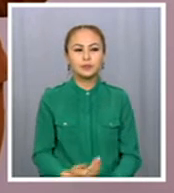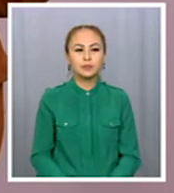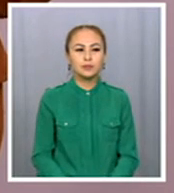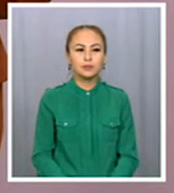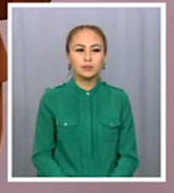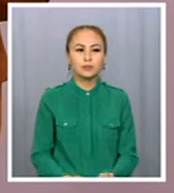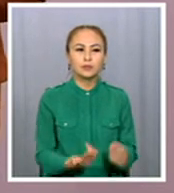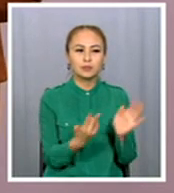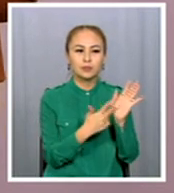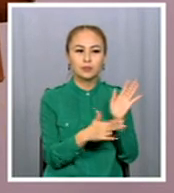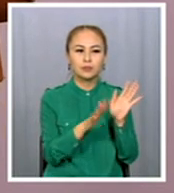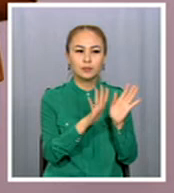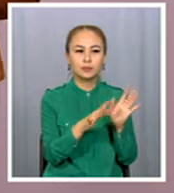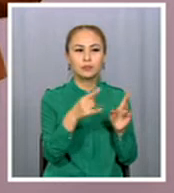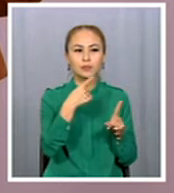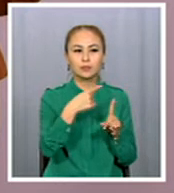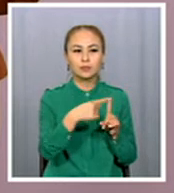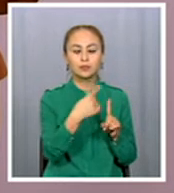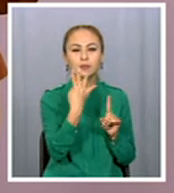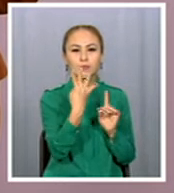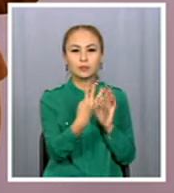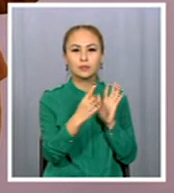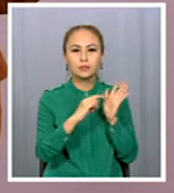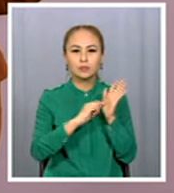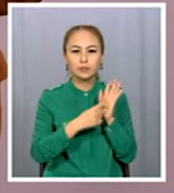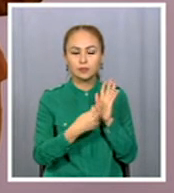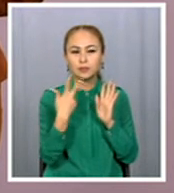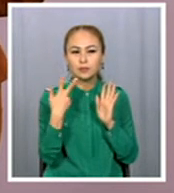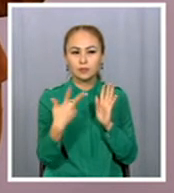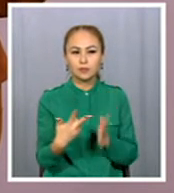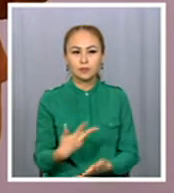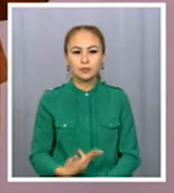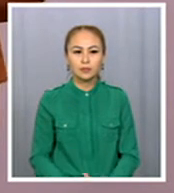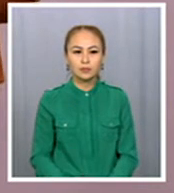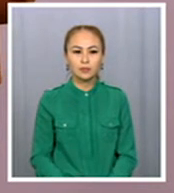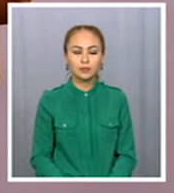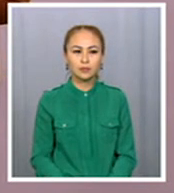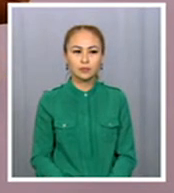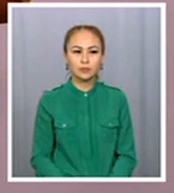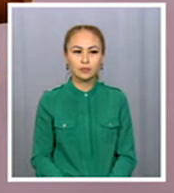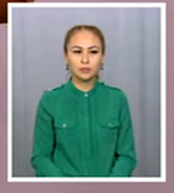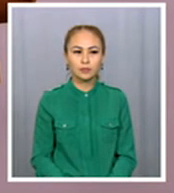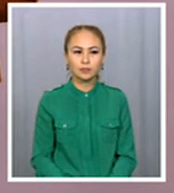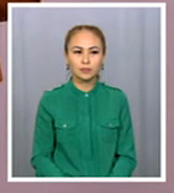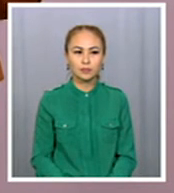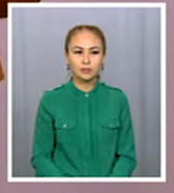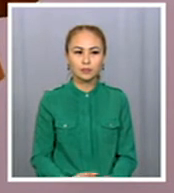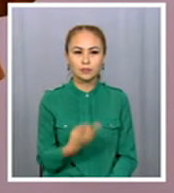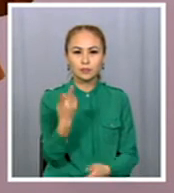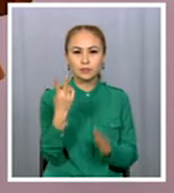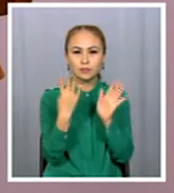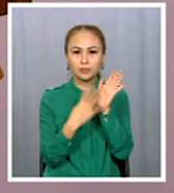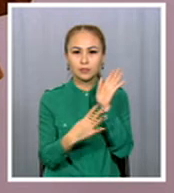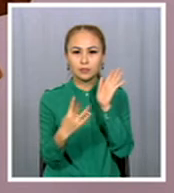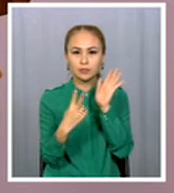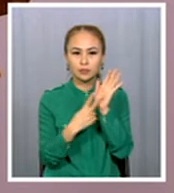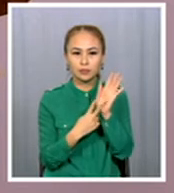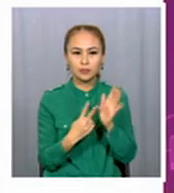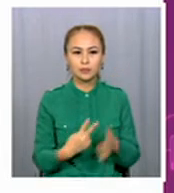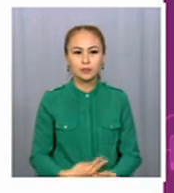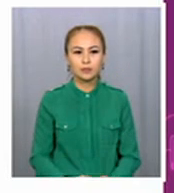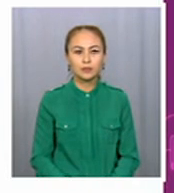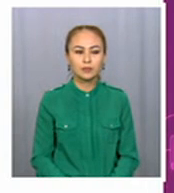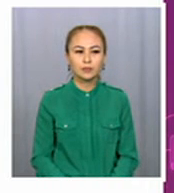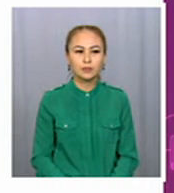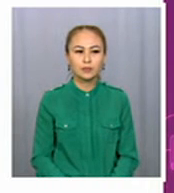құрастырайық. 85 санына 4 пен 3 сандарының көбейтіндісін қосамыз. Мәні 97-ге